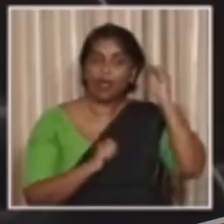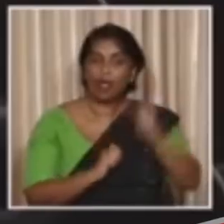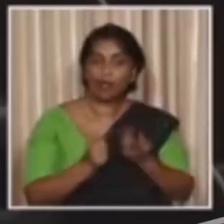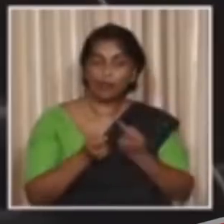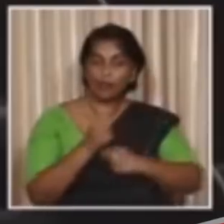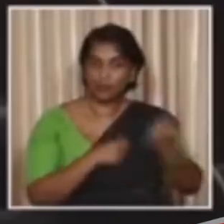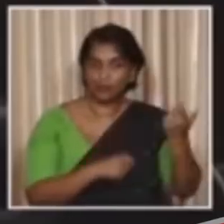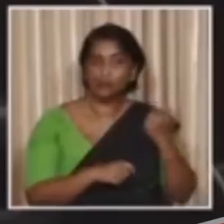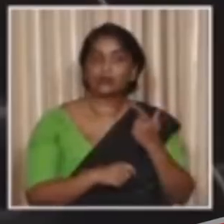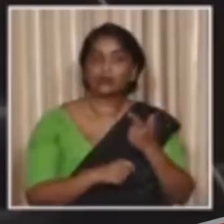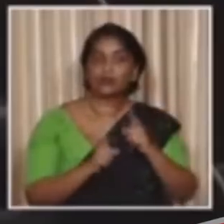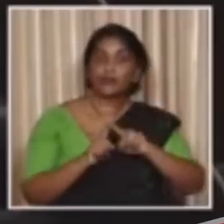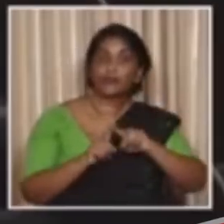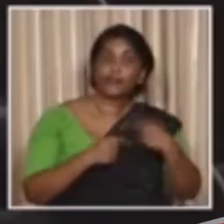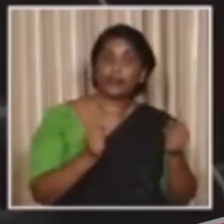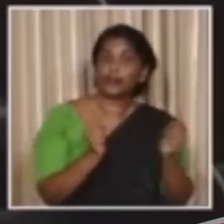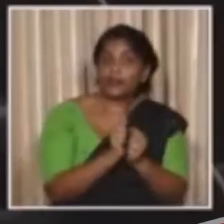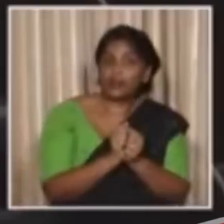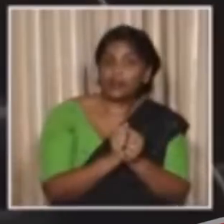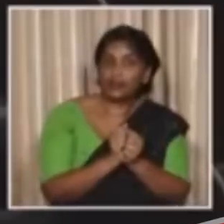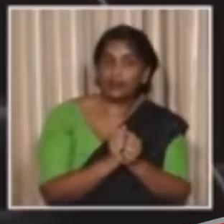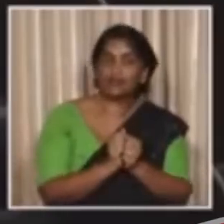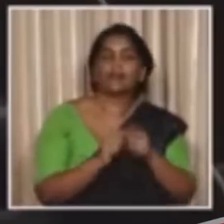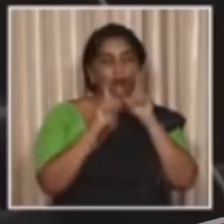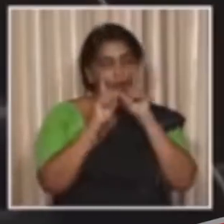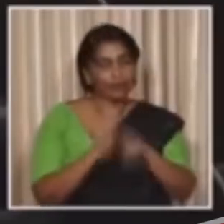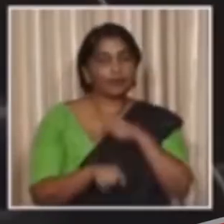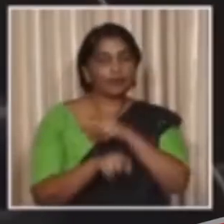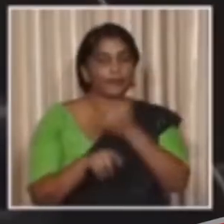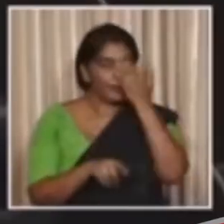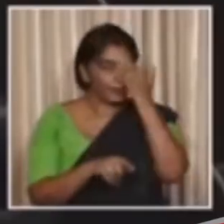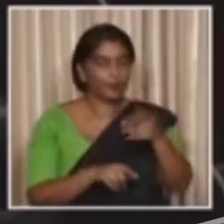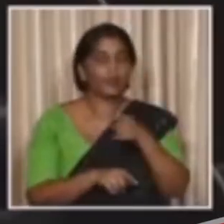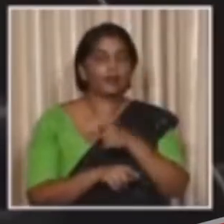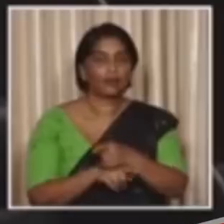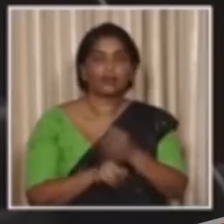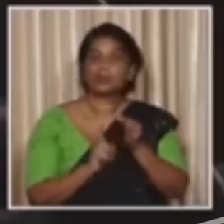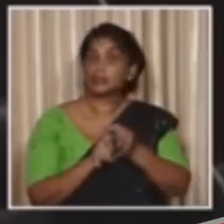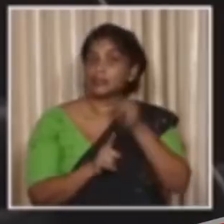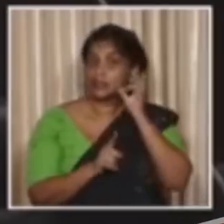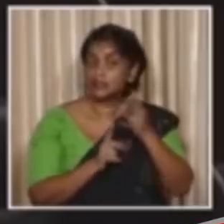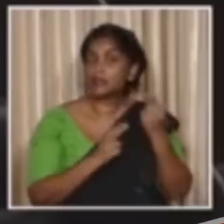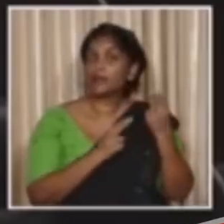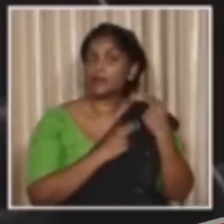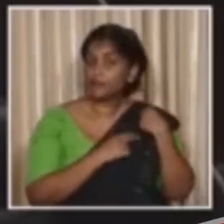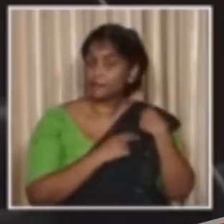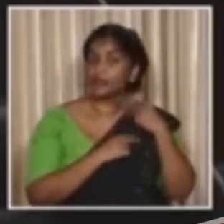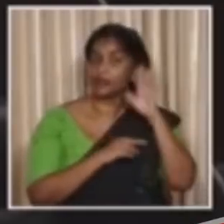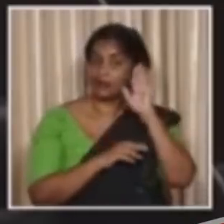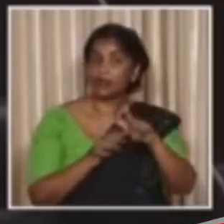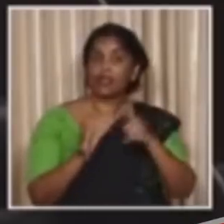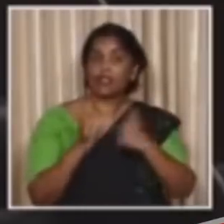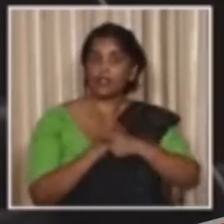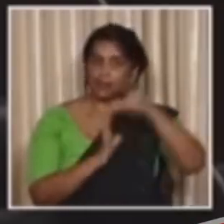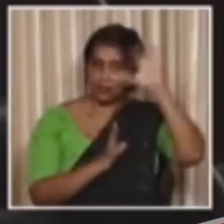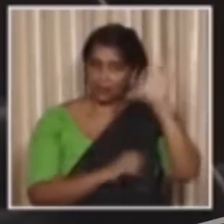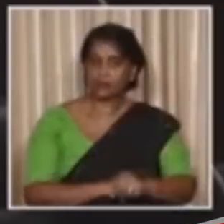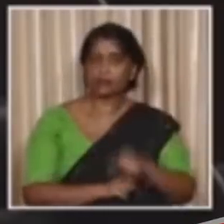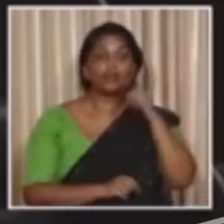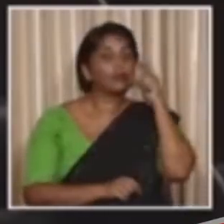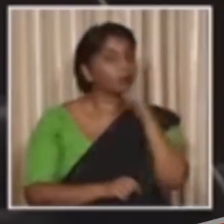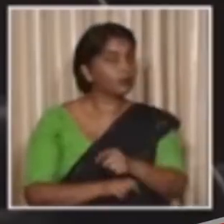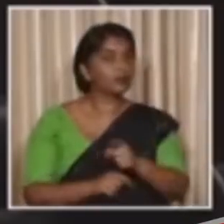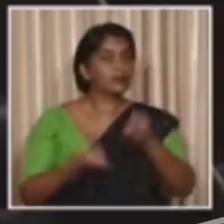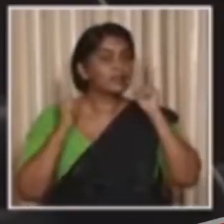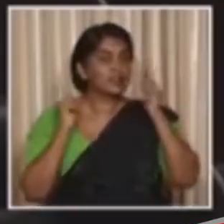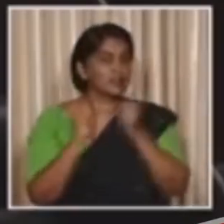දීලා වෙන මොනවා හරි කරගන්න නෙමෙයිද? ඒ නිසා කරුණාකරලා මේක ඒ සභාපතිලගේ වගකීමෙන් බැඳී සිටීමේ පනතක් ගේන්න. ඒගොල්ලොන්ට මේ